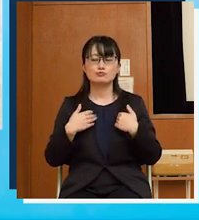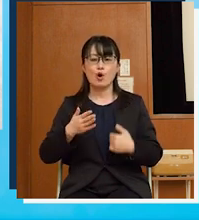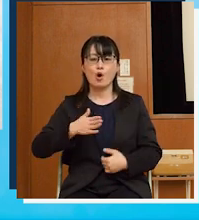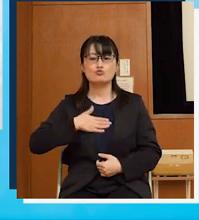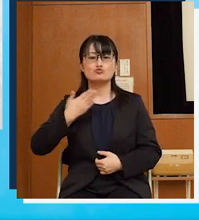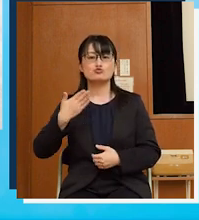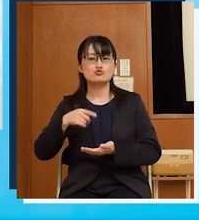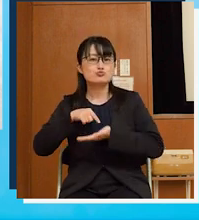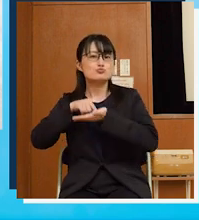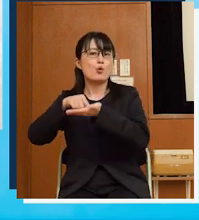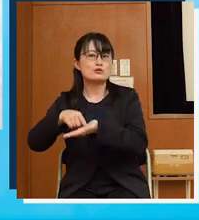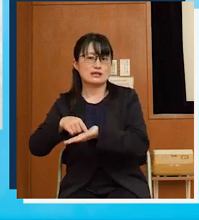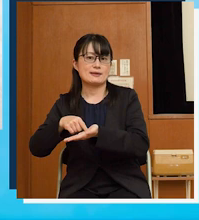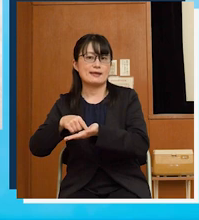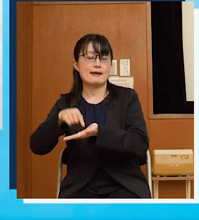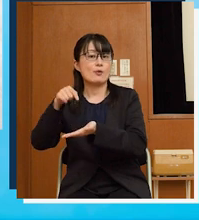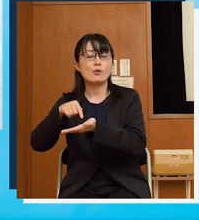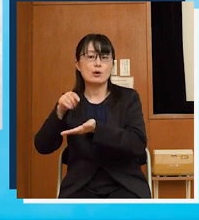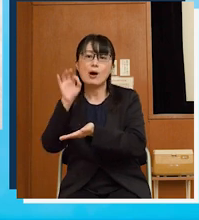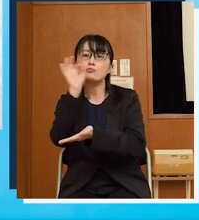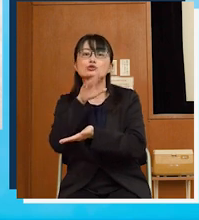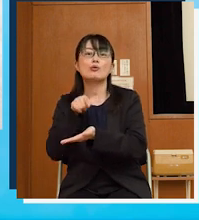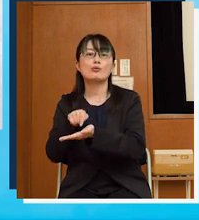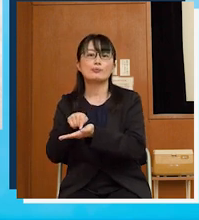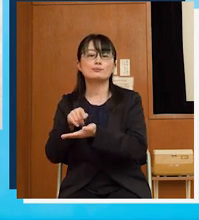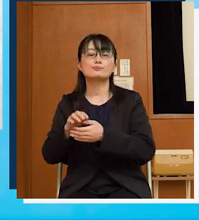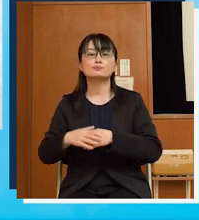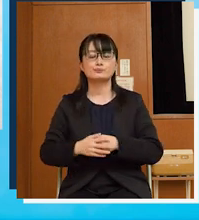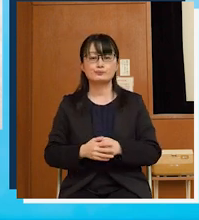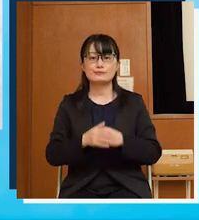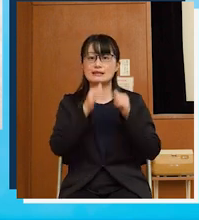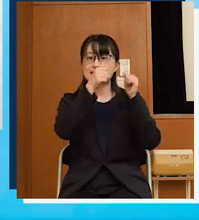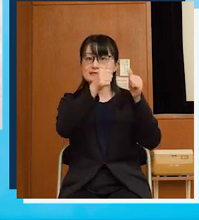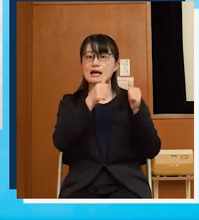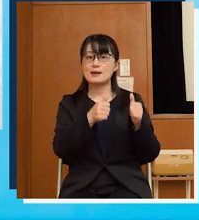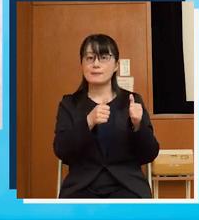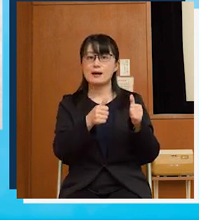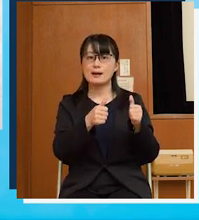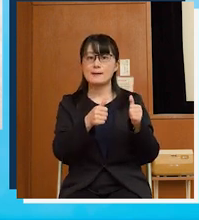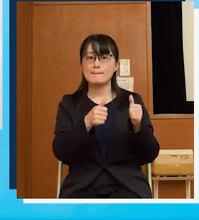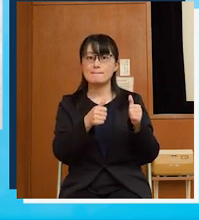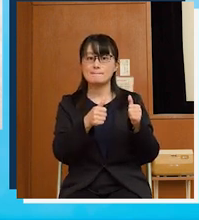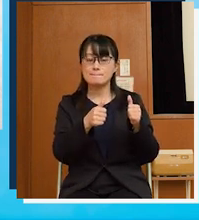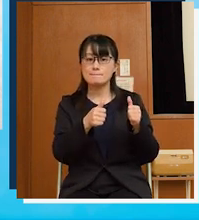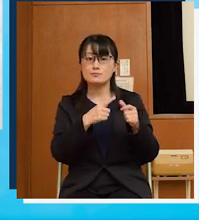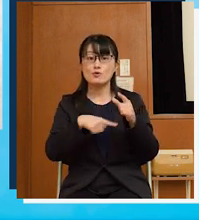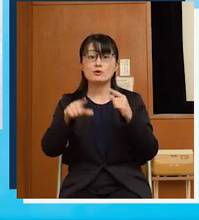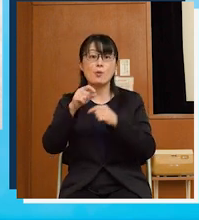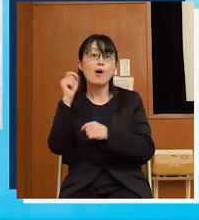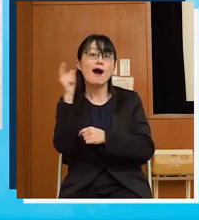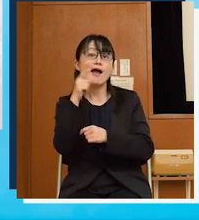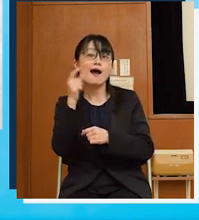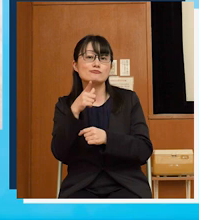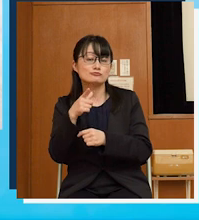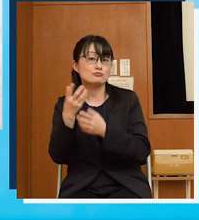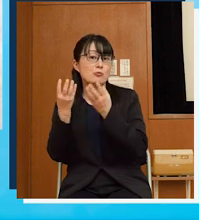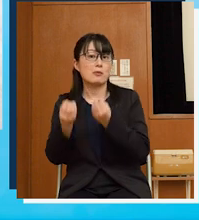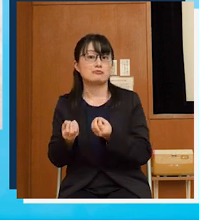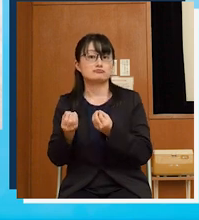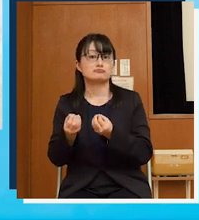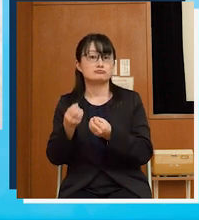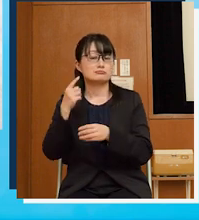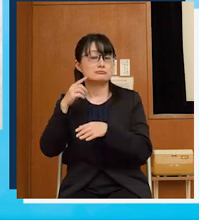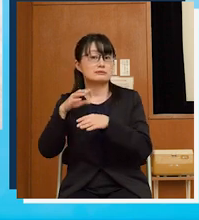制度っていったものはこれお金かからないであの裁判のように重々しい手じゃなくないので早く救済がされるということでこういう